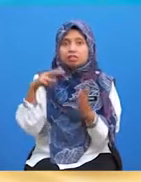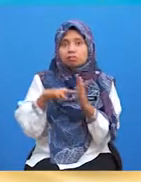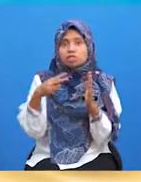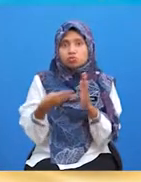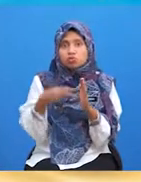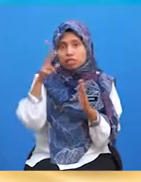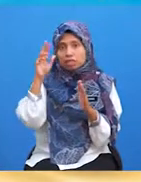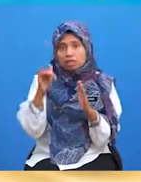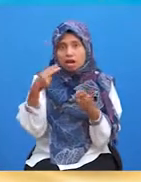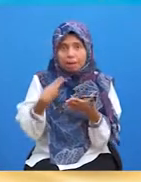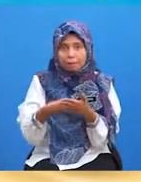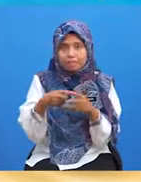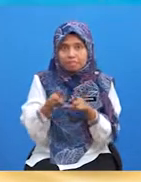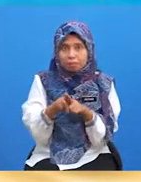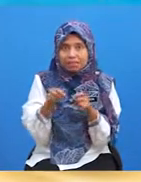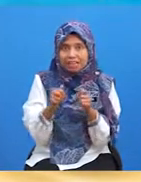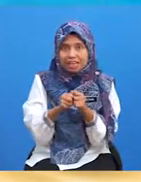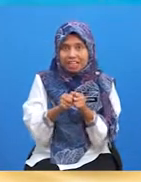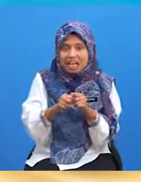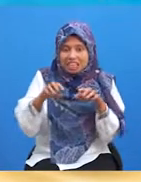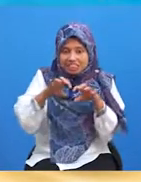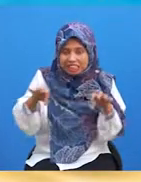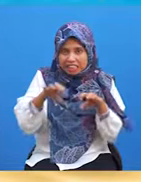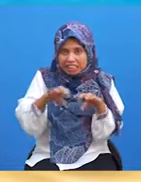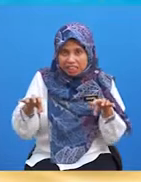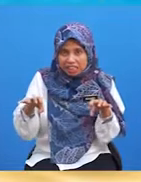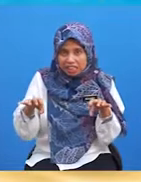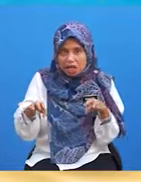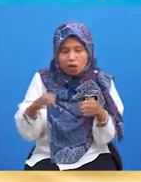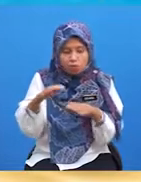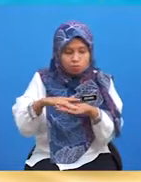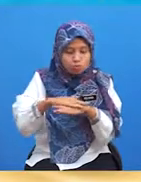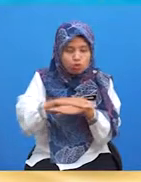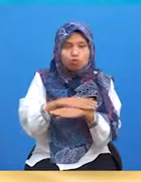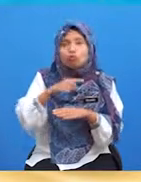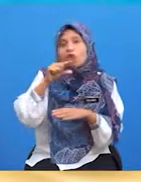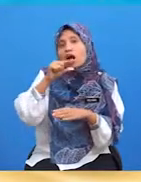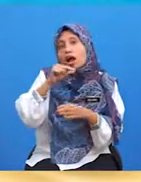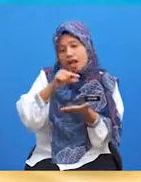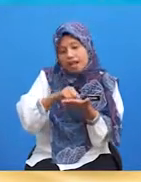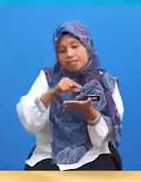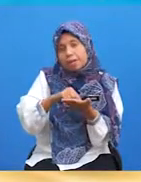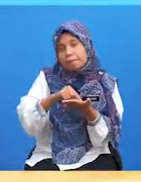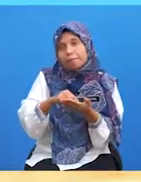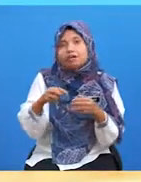sama dengan cari-cari bulu ayam akhirnya bercantum juga.